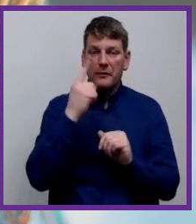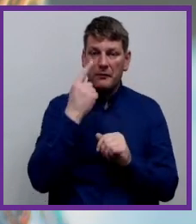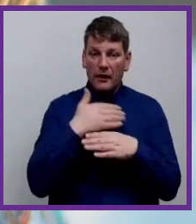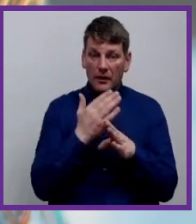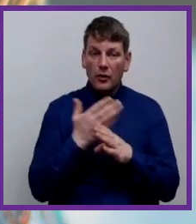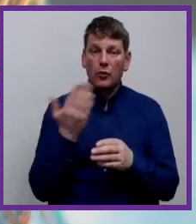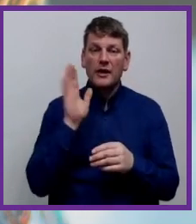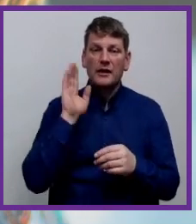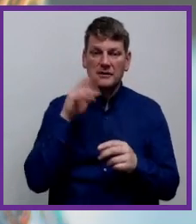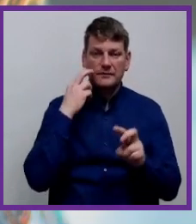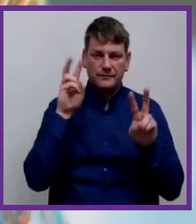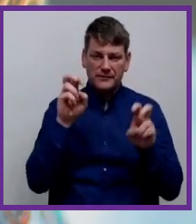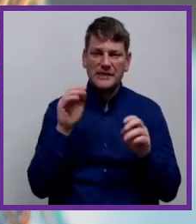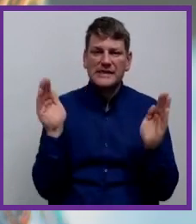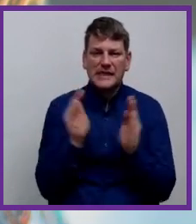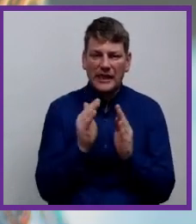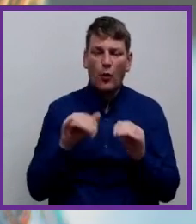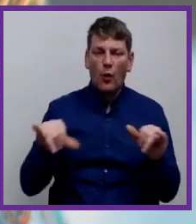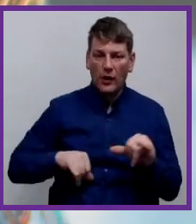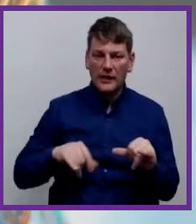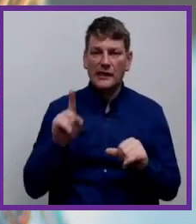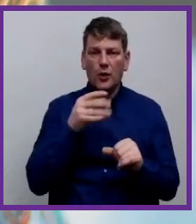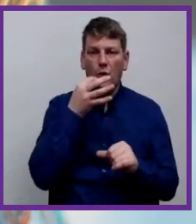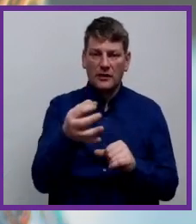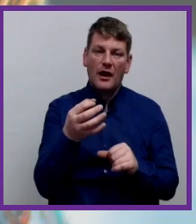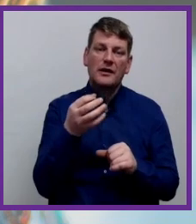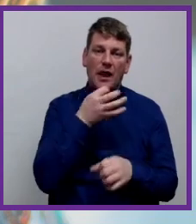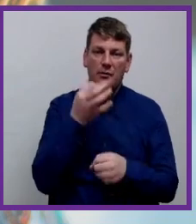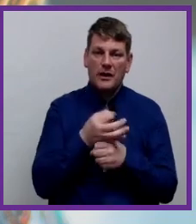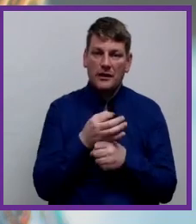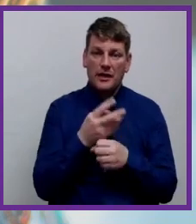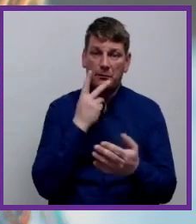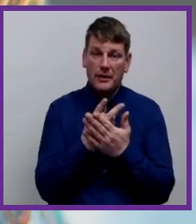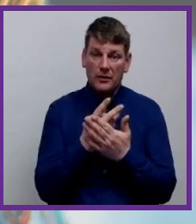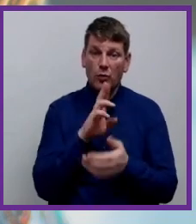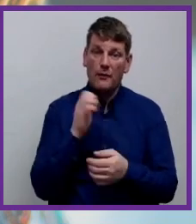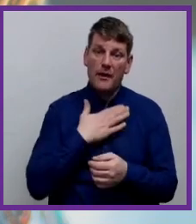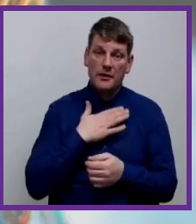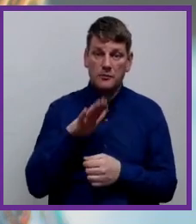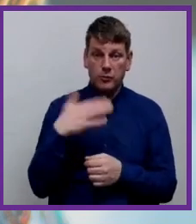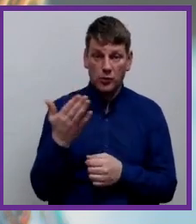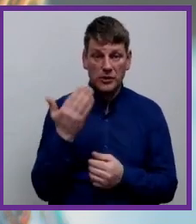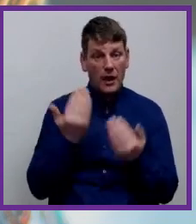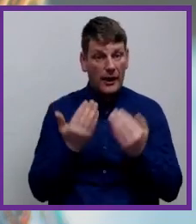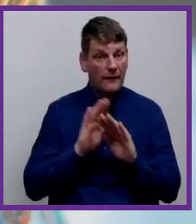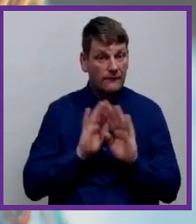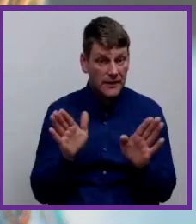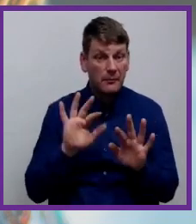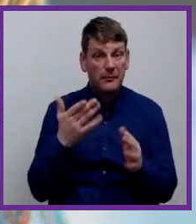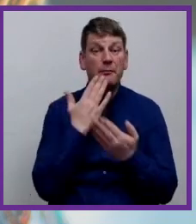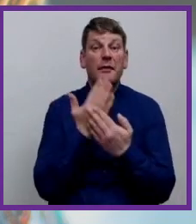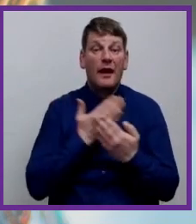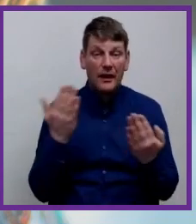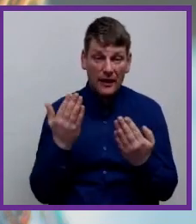saucamo huligānismu sīko, ir noteikti atbildība paredzēta. No manas puses tas ir laikam viss, bet vēl pēdējais, jā,